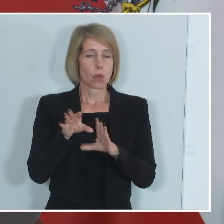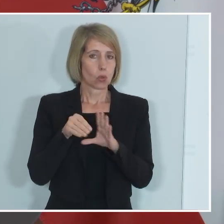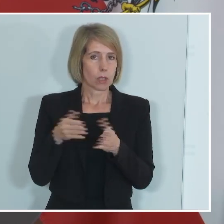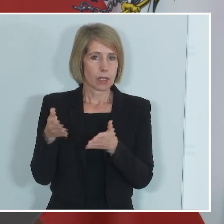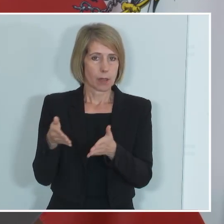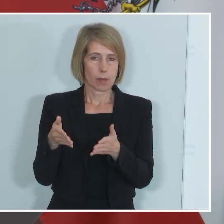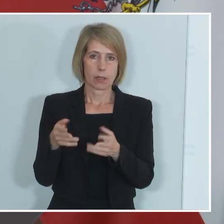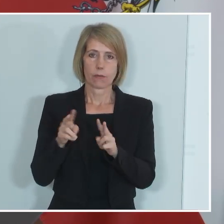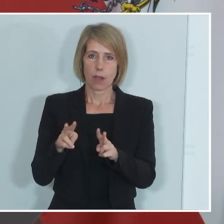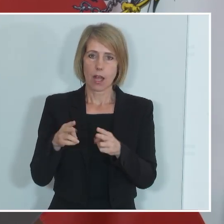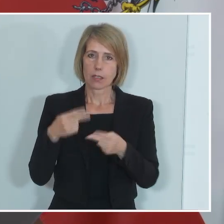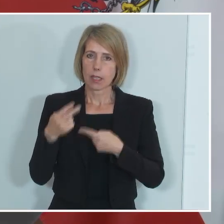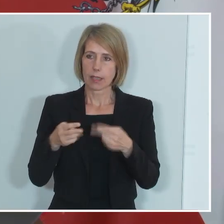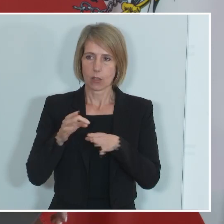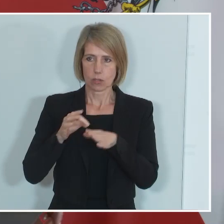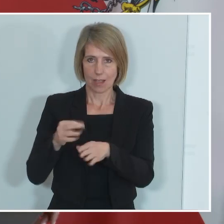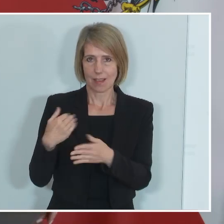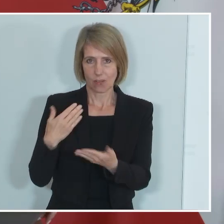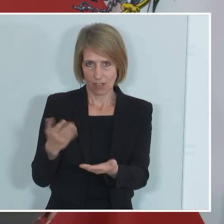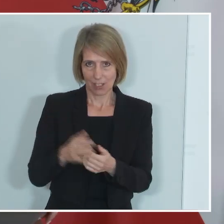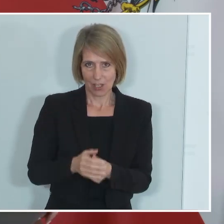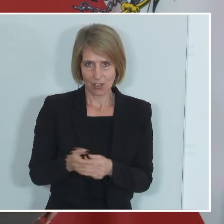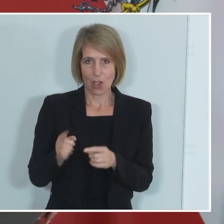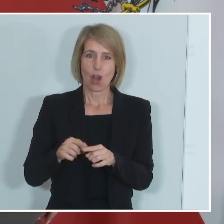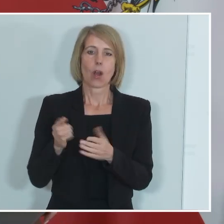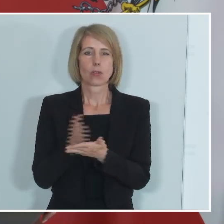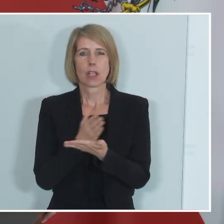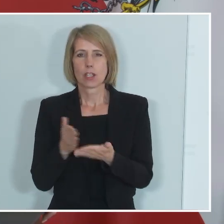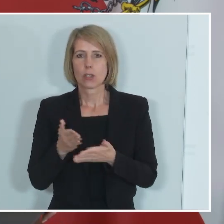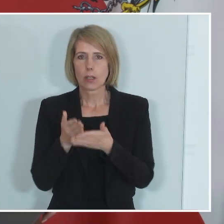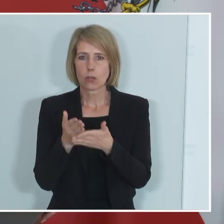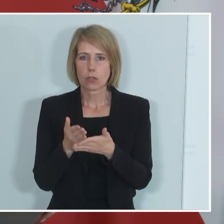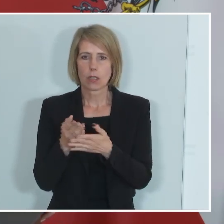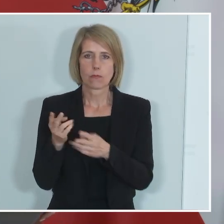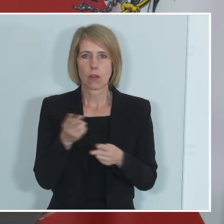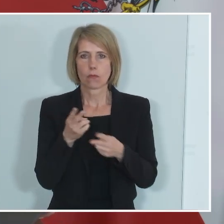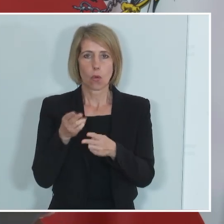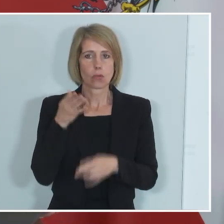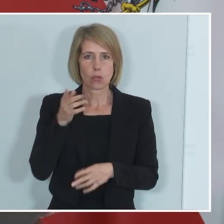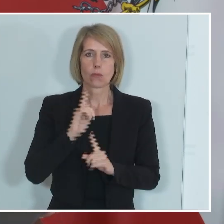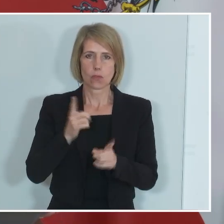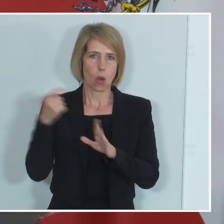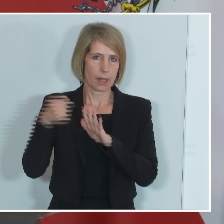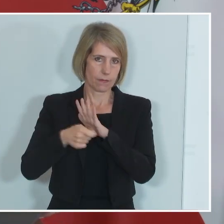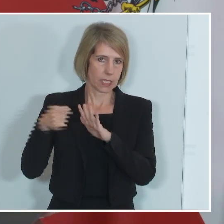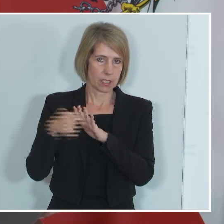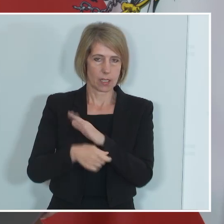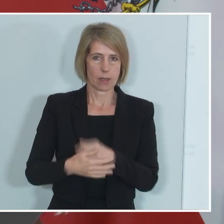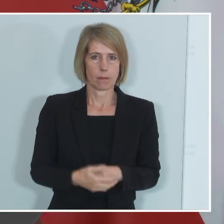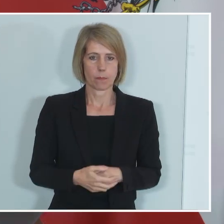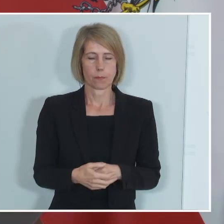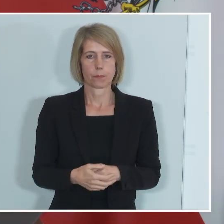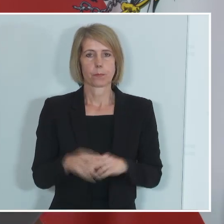eine entsprechende Handlungsanleitung bzw. eine Entscheidungshilfe, wo sie zukünftig investieren. Die